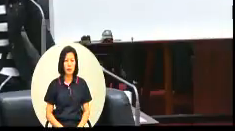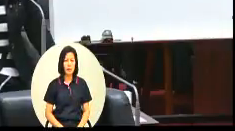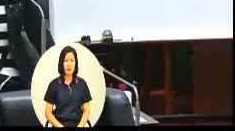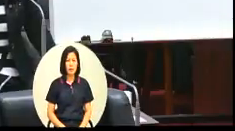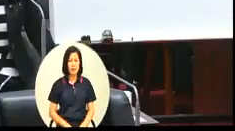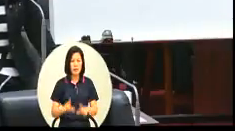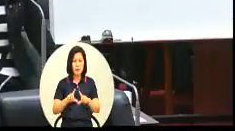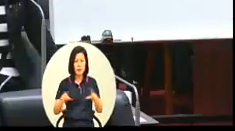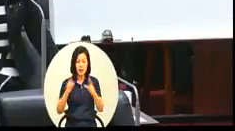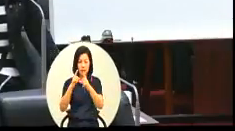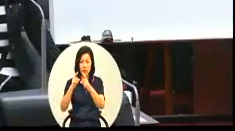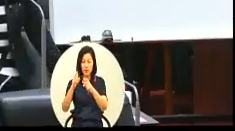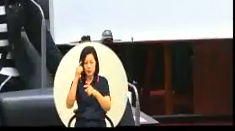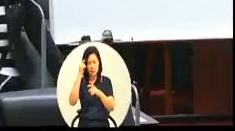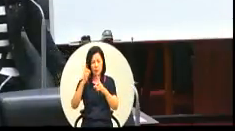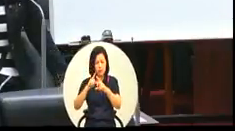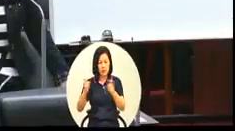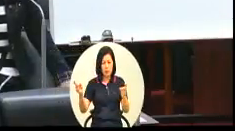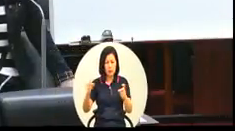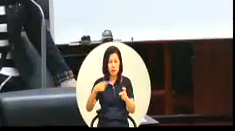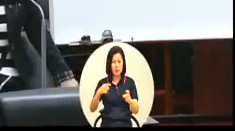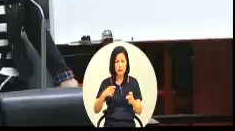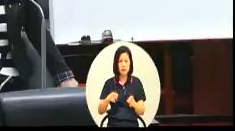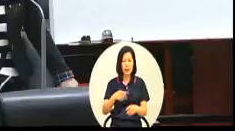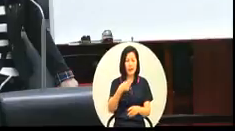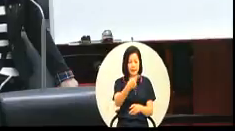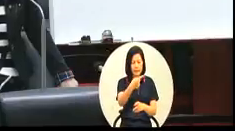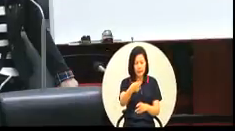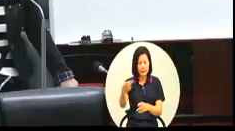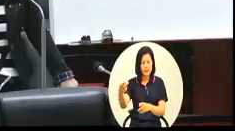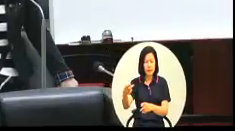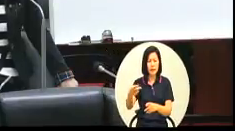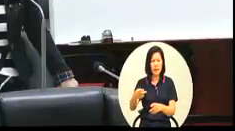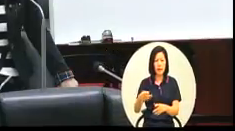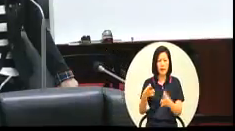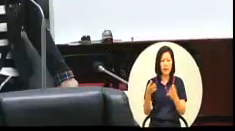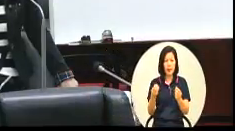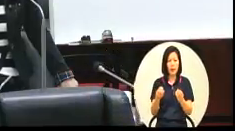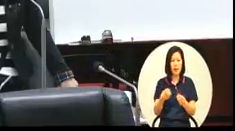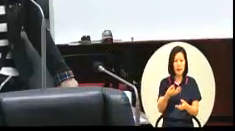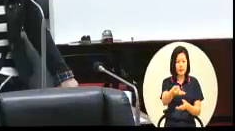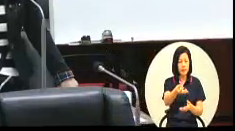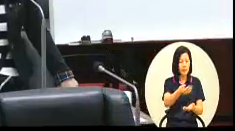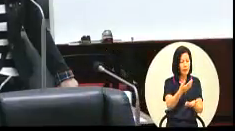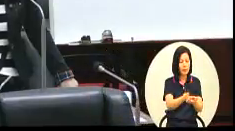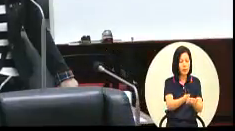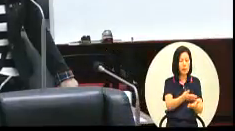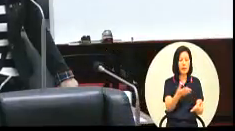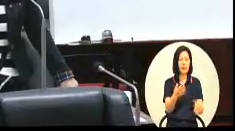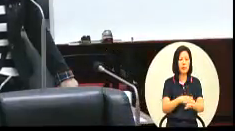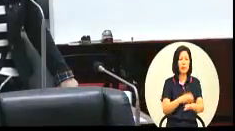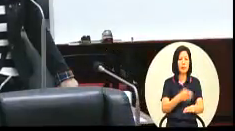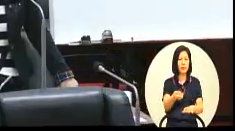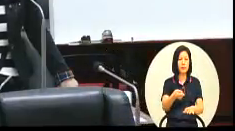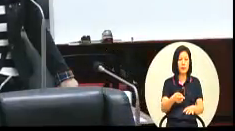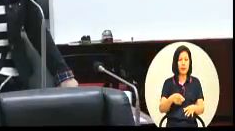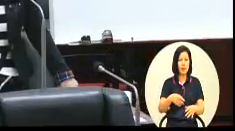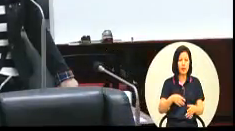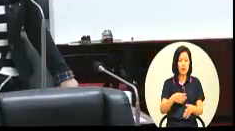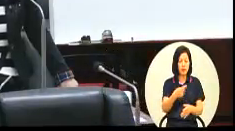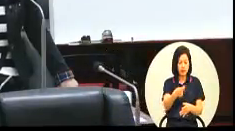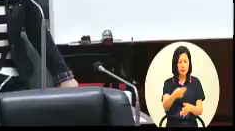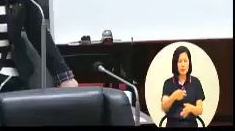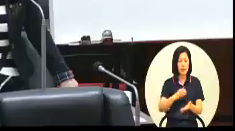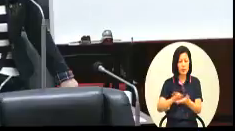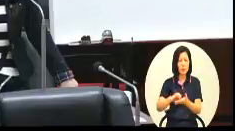愿意无偿拨用，加租币哈一万一。无偿拨用，所以我希望这个事情本席已经再次在这个议